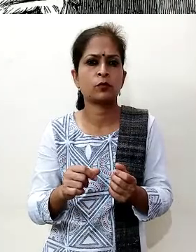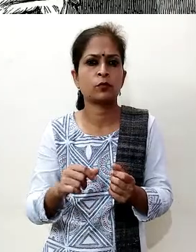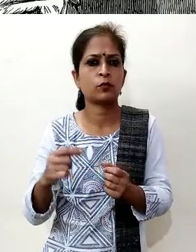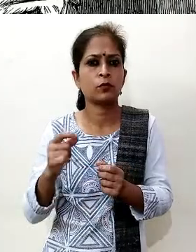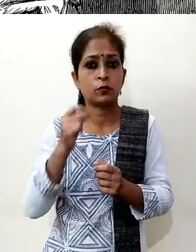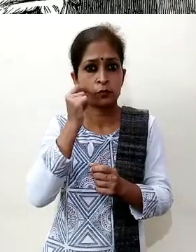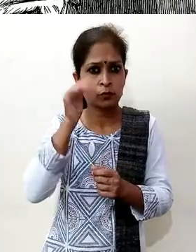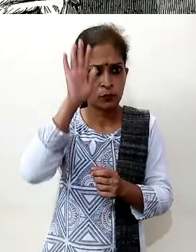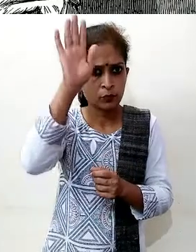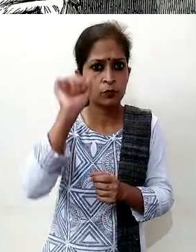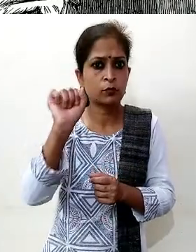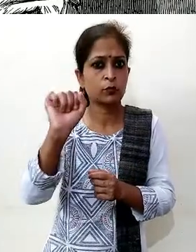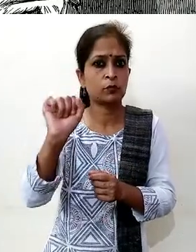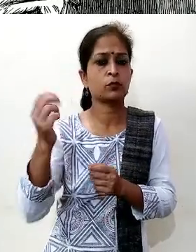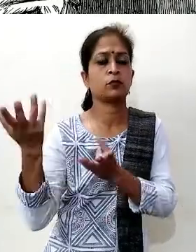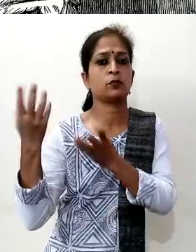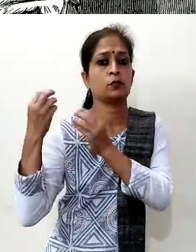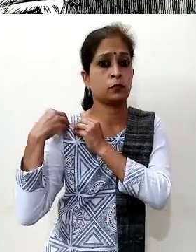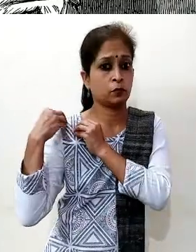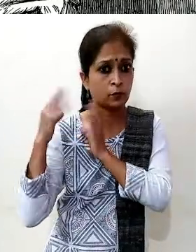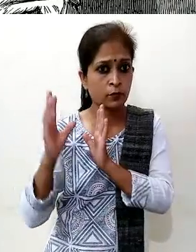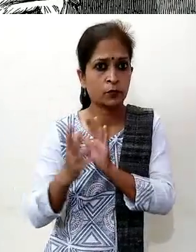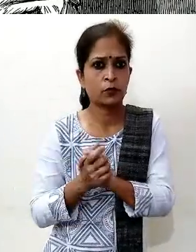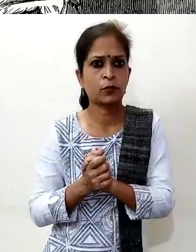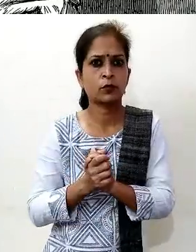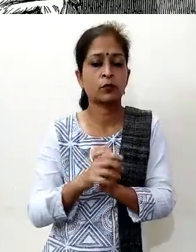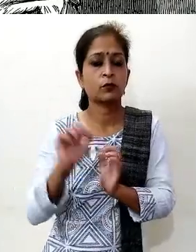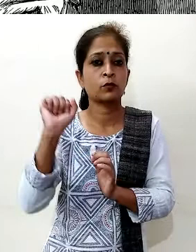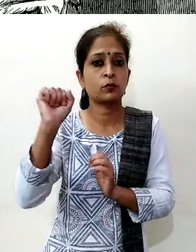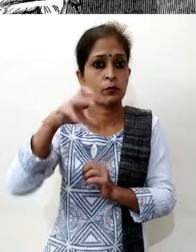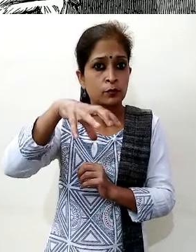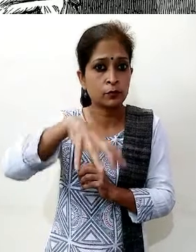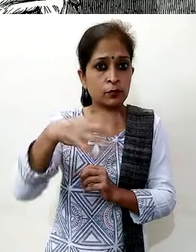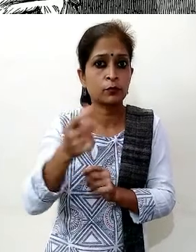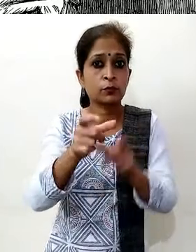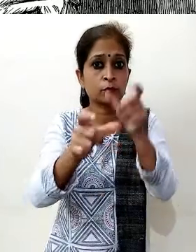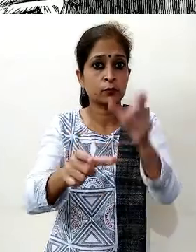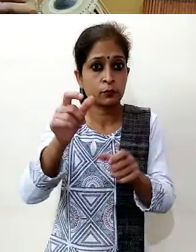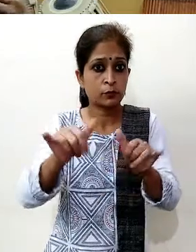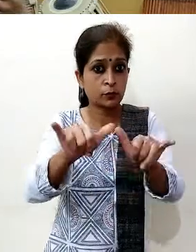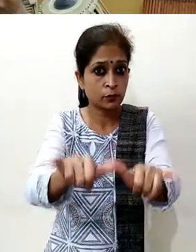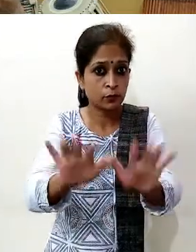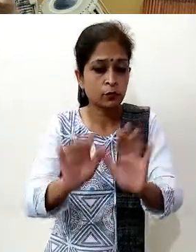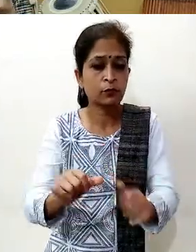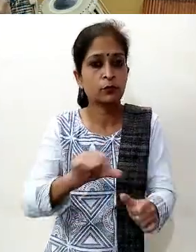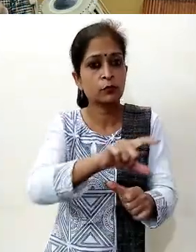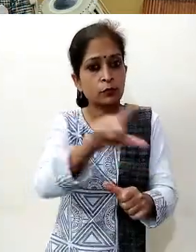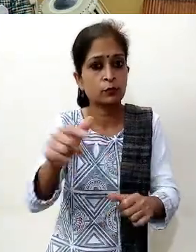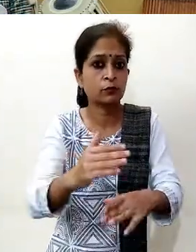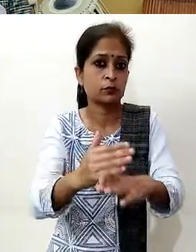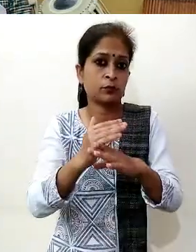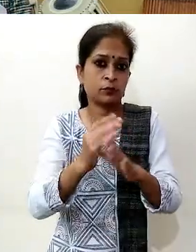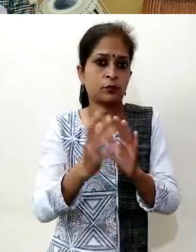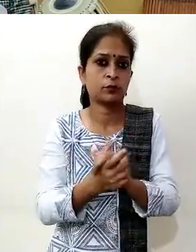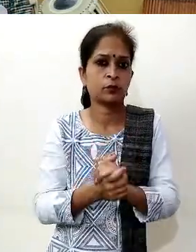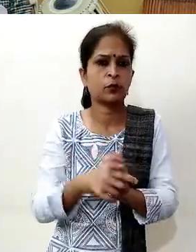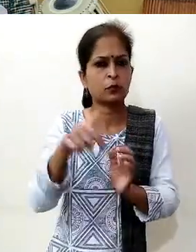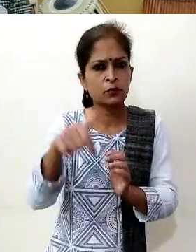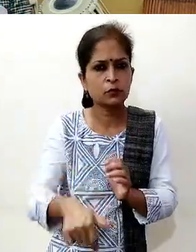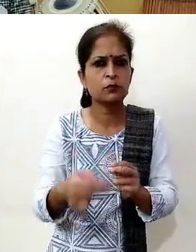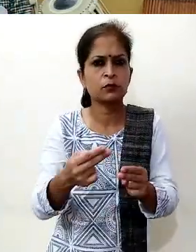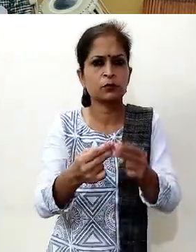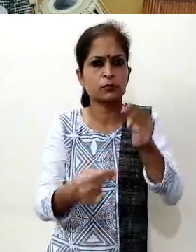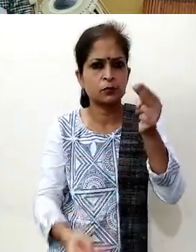है कि वो अपनी प्रजा की रक्षा करे। ये तो बिल्कुल लोक कथाओं में भी है। अगर